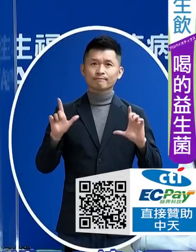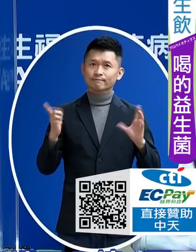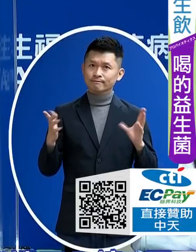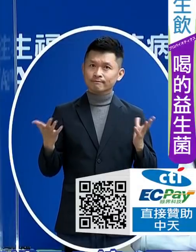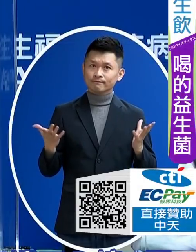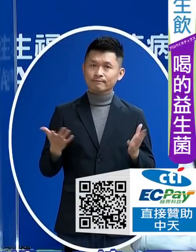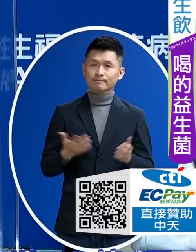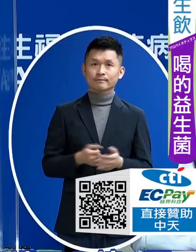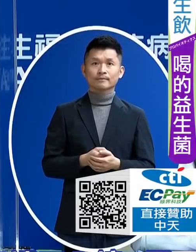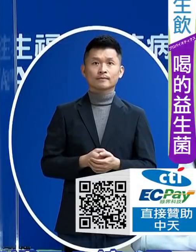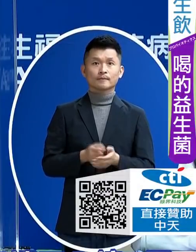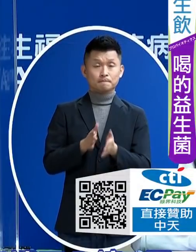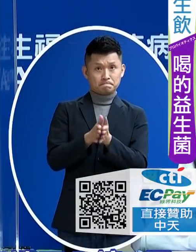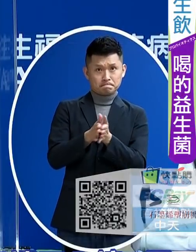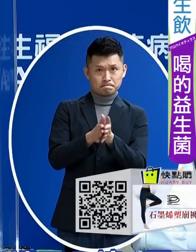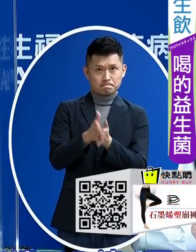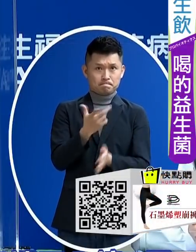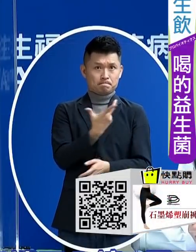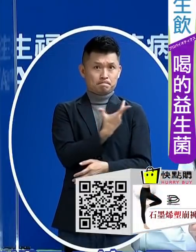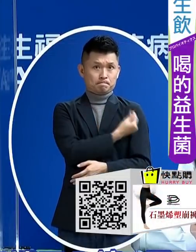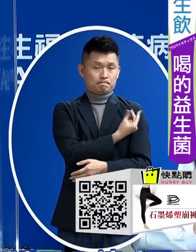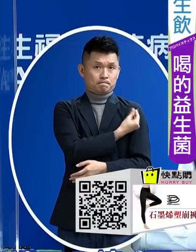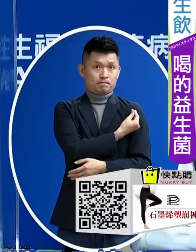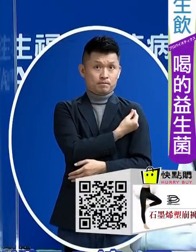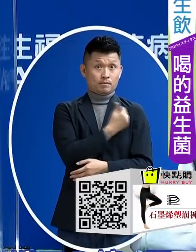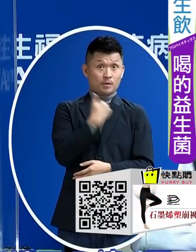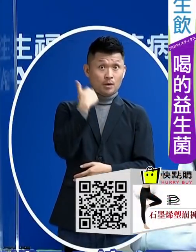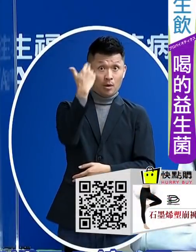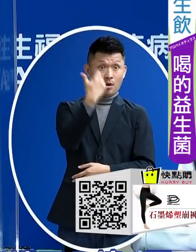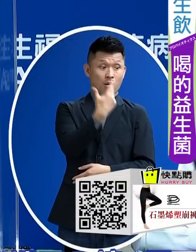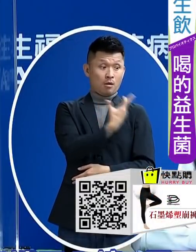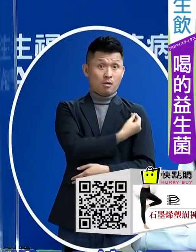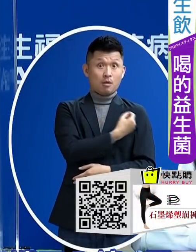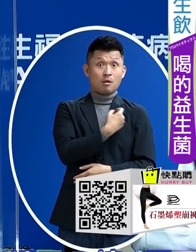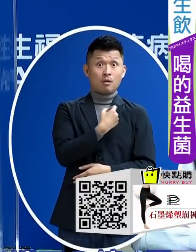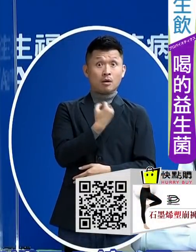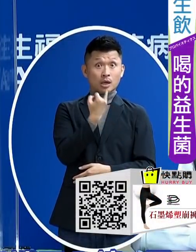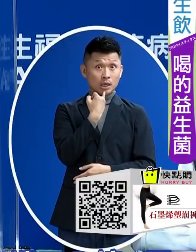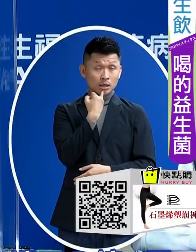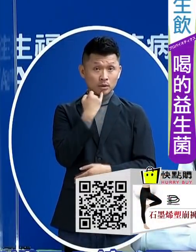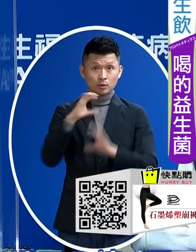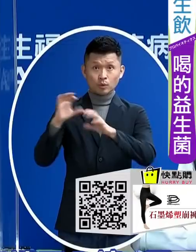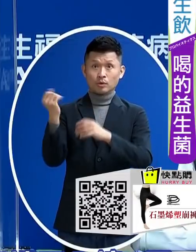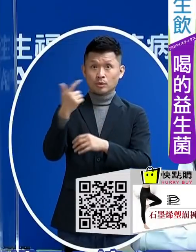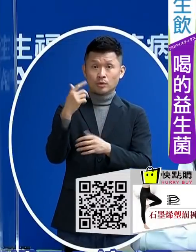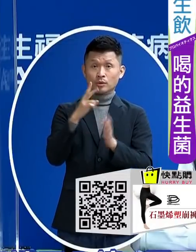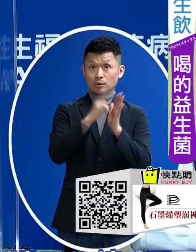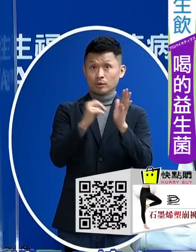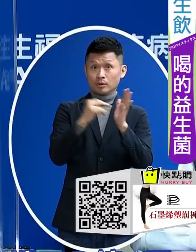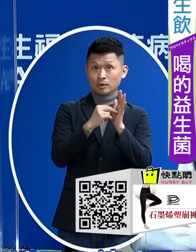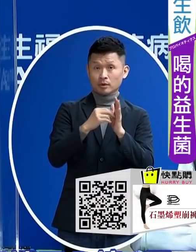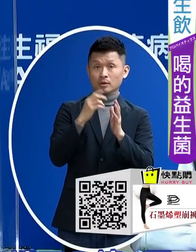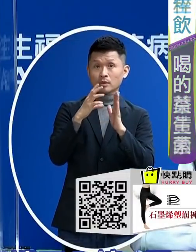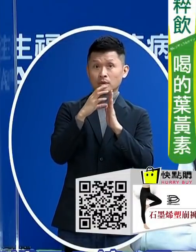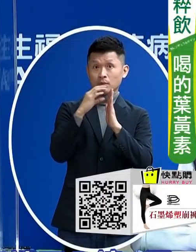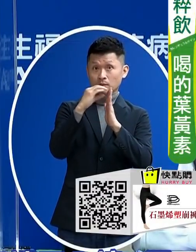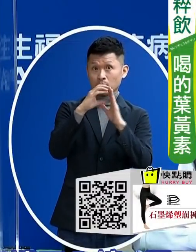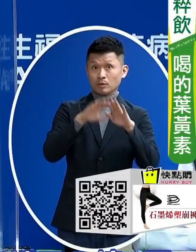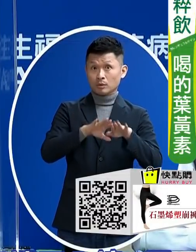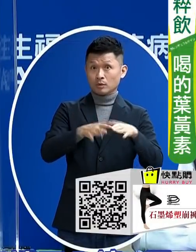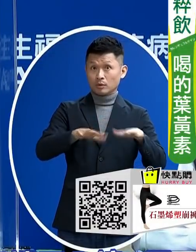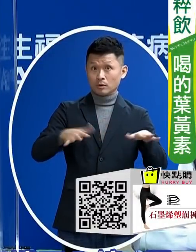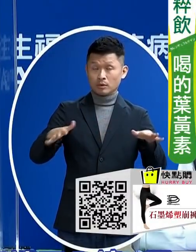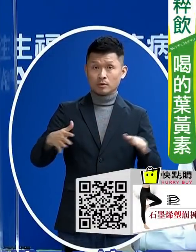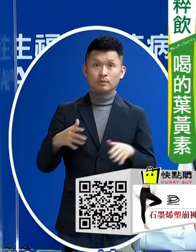有要求要疫苗而且持高端可以入境的有6国，纽西兰、伯琉、印尼、阿根廷、以